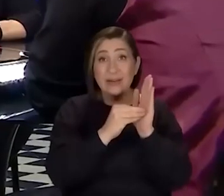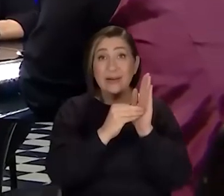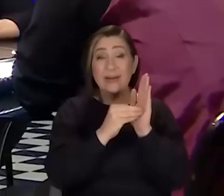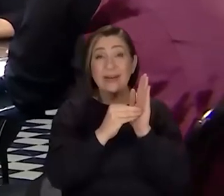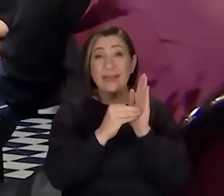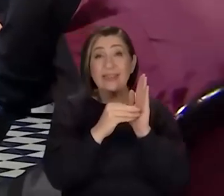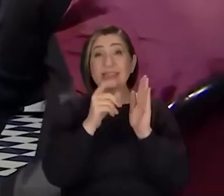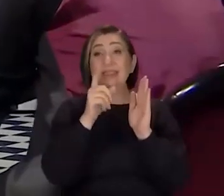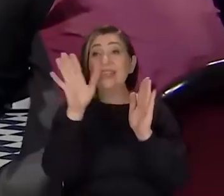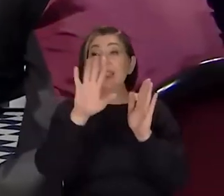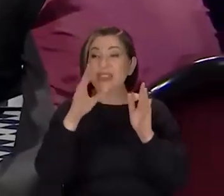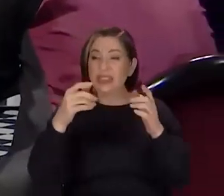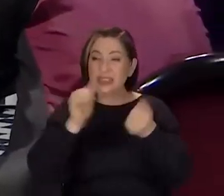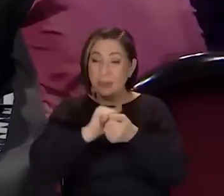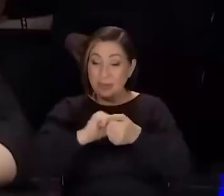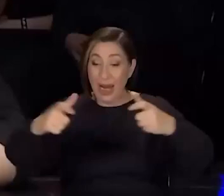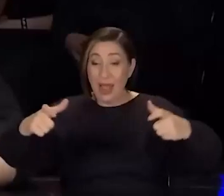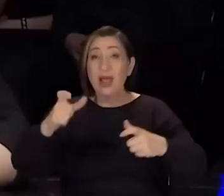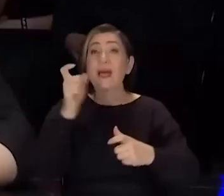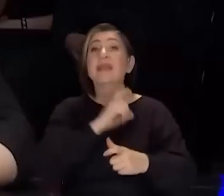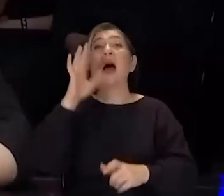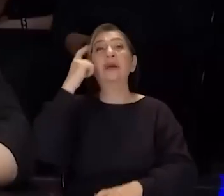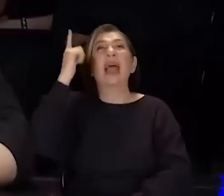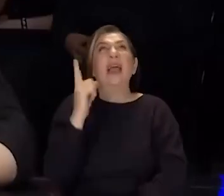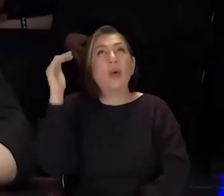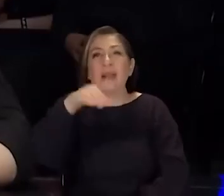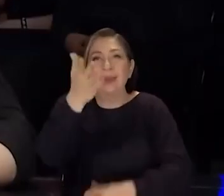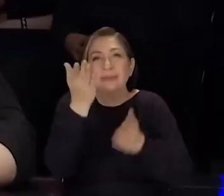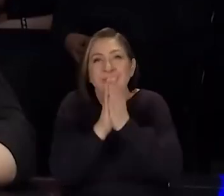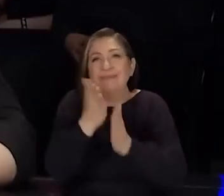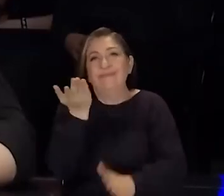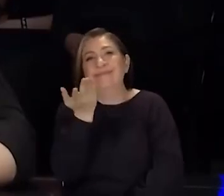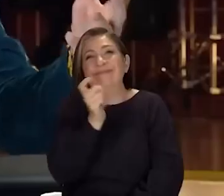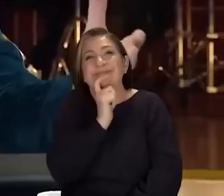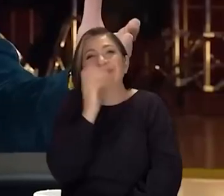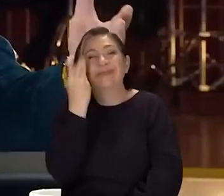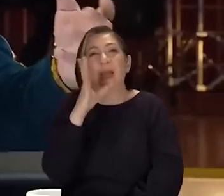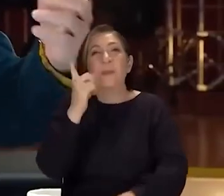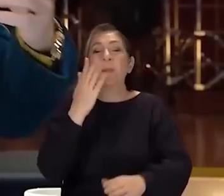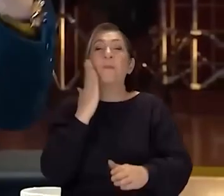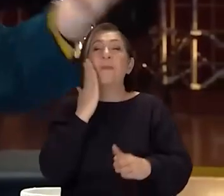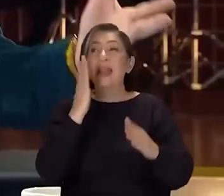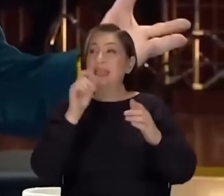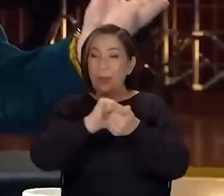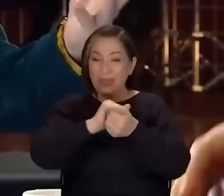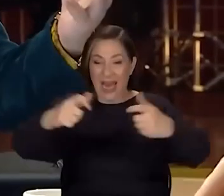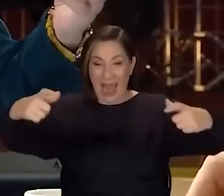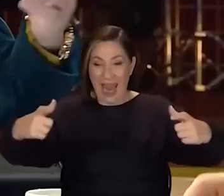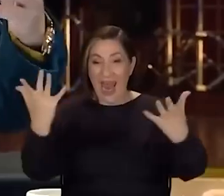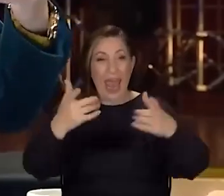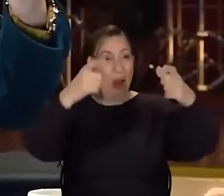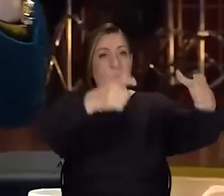yani... Sakın çamaşır leğeni lafına alınma. Aklıma o geldi ilk olarak. Yani mesela pembe bir çamaşır leğenini nereye